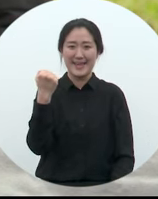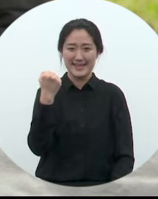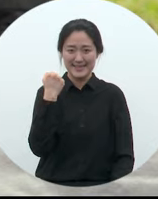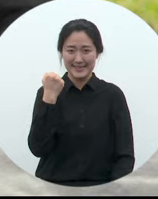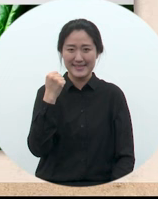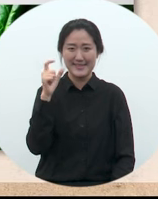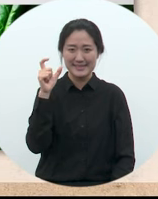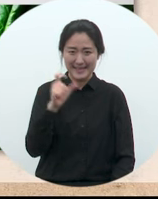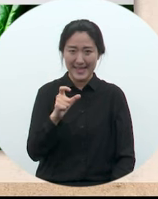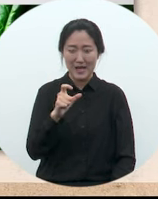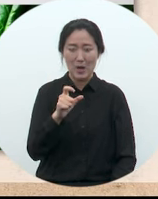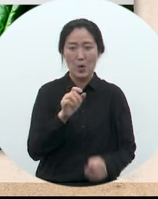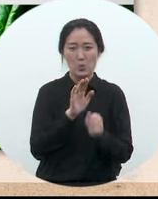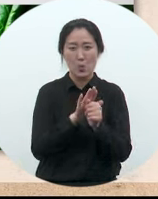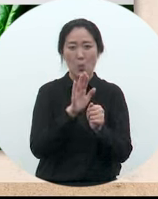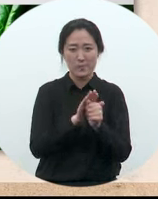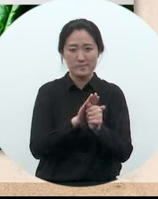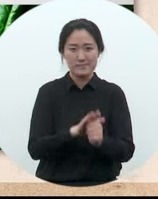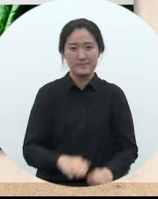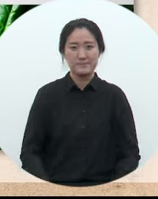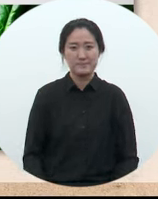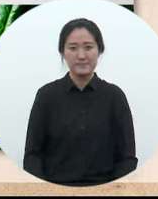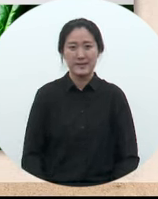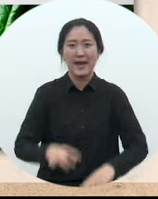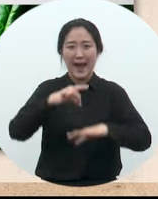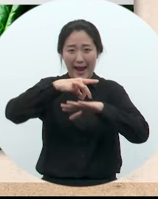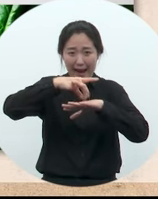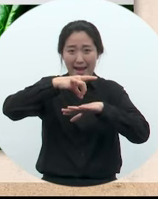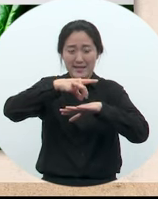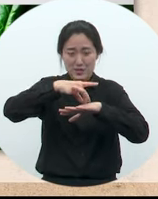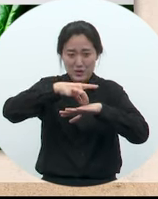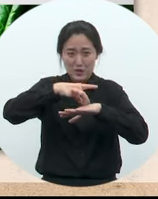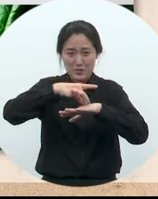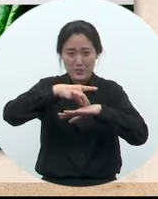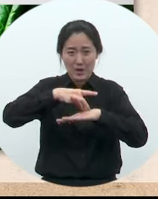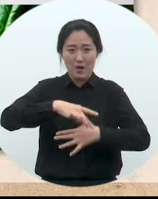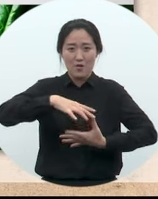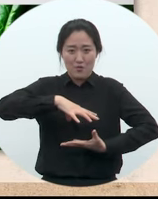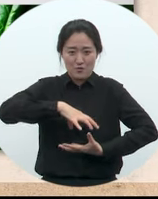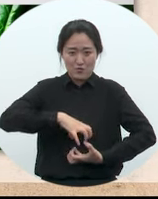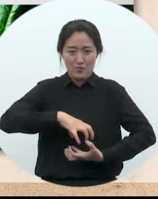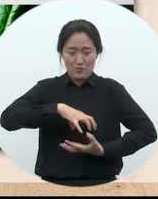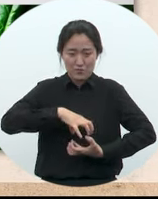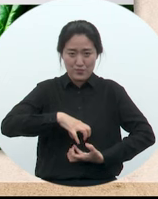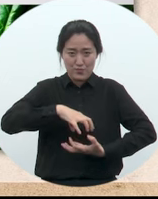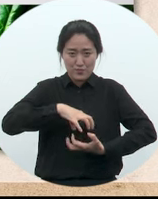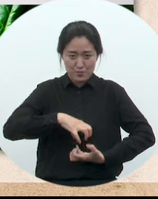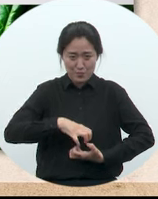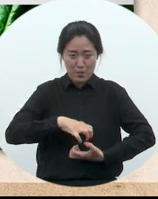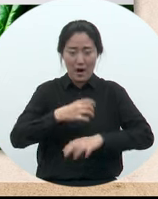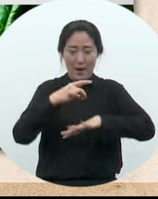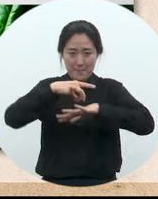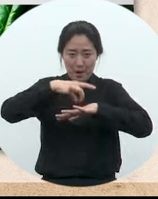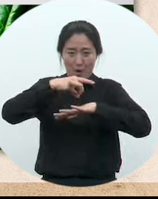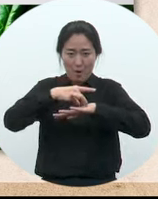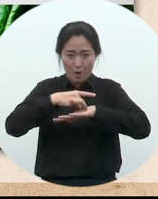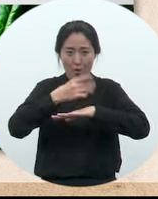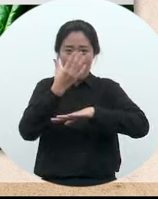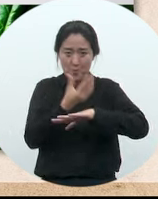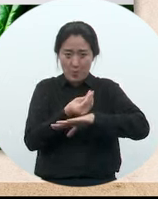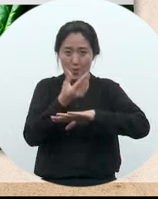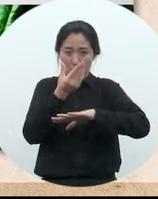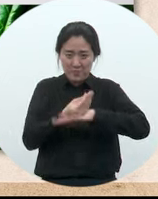튼튼하게 해주고 성장에 도움이 되는 건데요. 이 칼슘은 소장에서 흡수돼가지고 뼈에 축적이